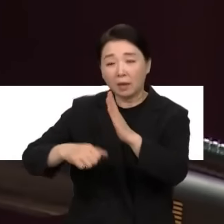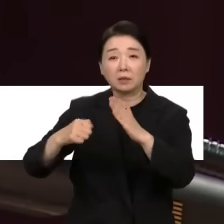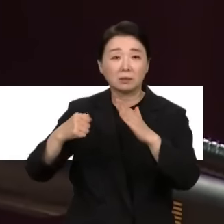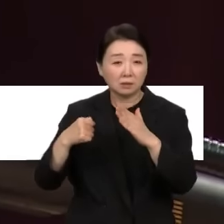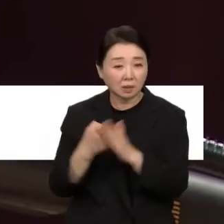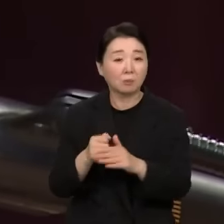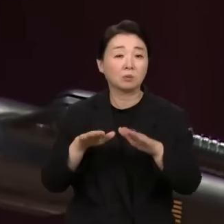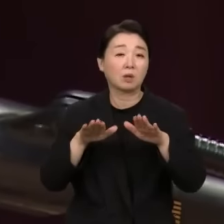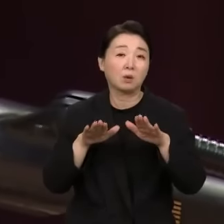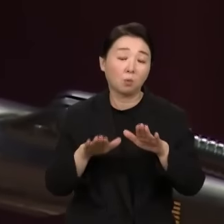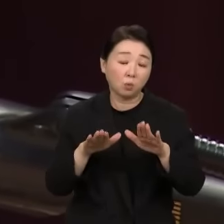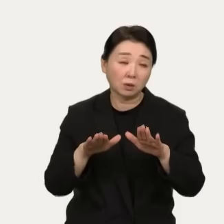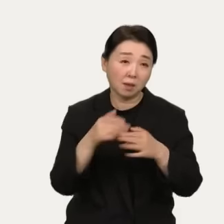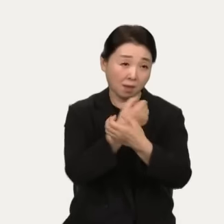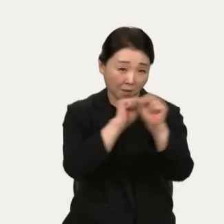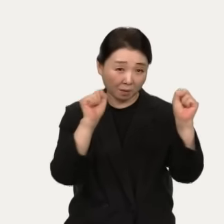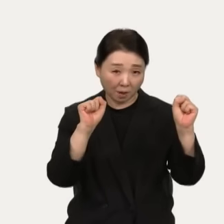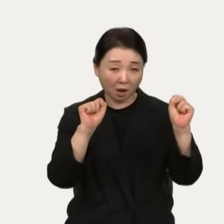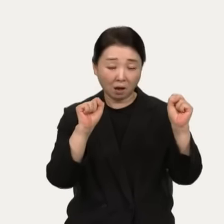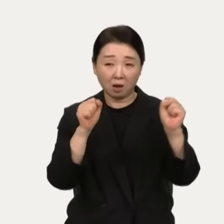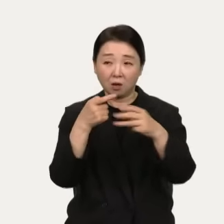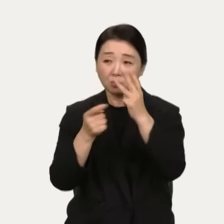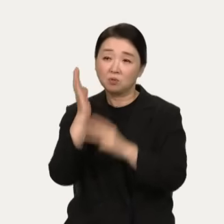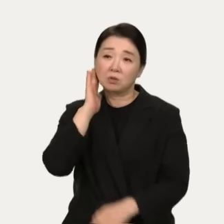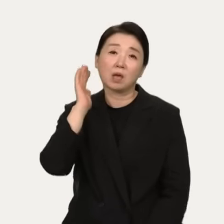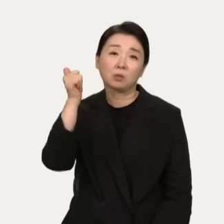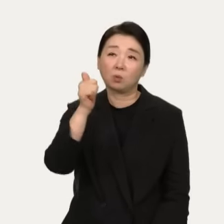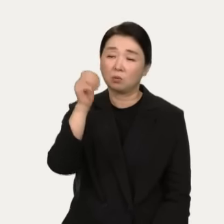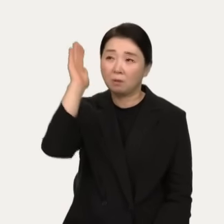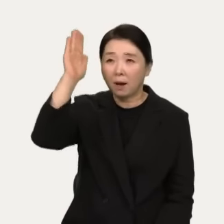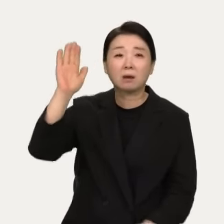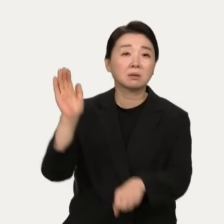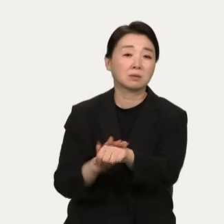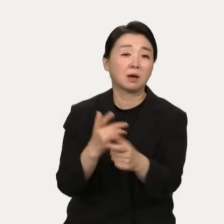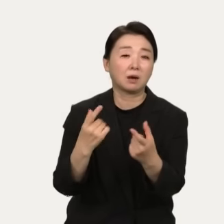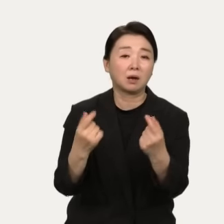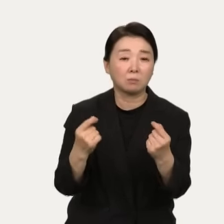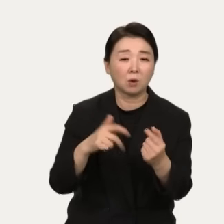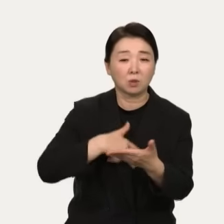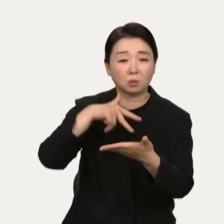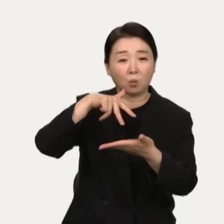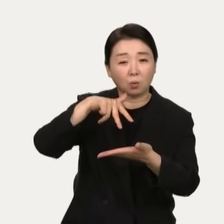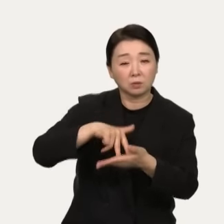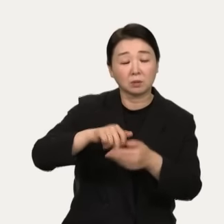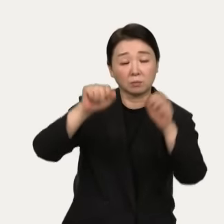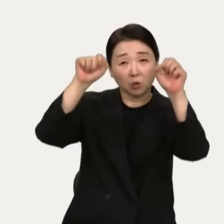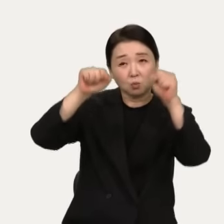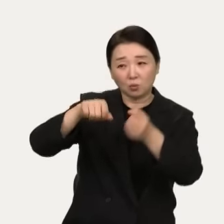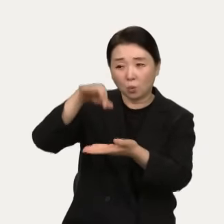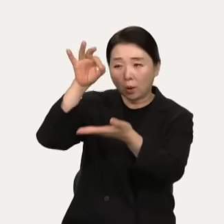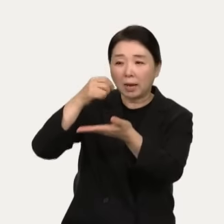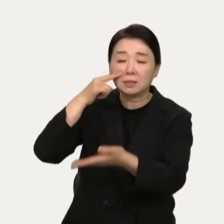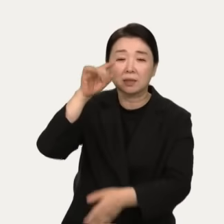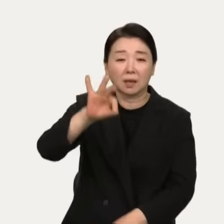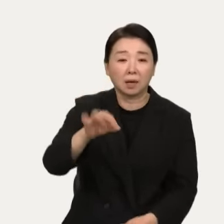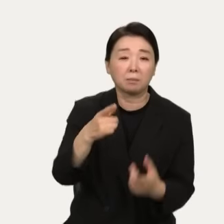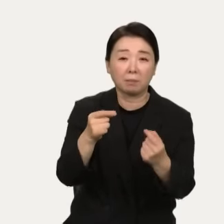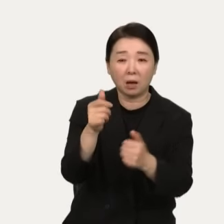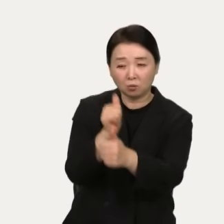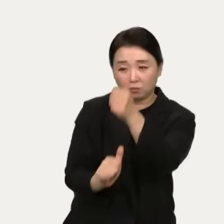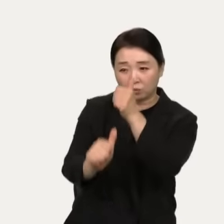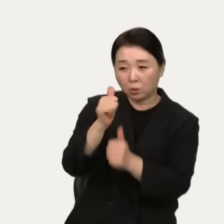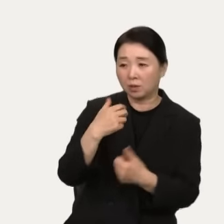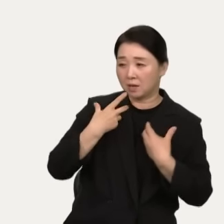오늘 발언을 문제 삼았습니다. 광복회 관계자는 독립운동 가치를 폄훼하는 듯한 윤 대통령의 발언이 후손들을